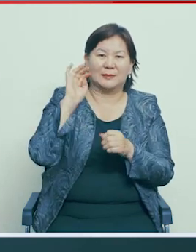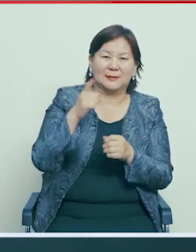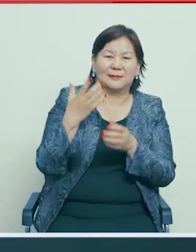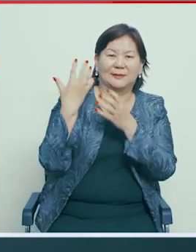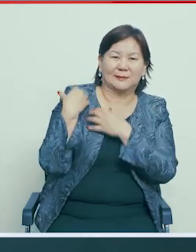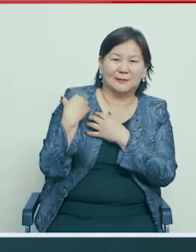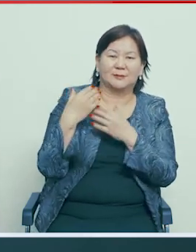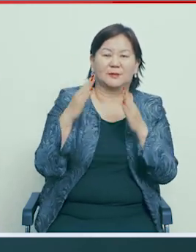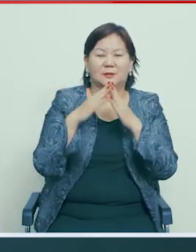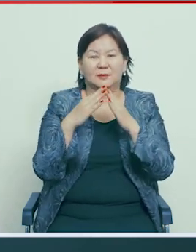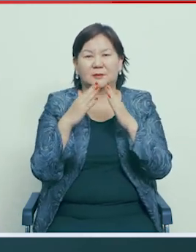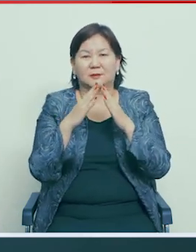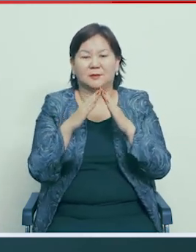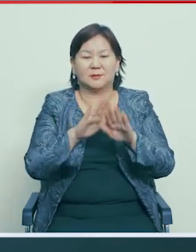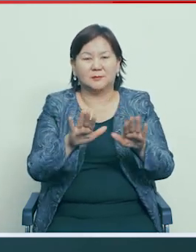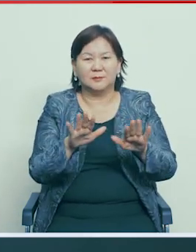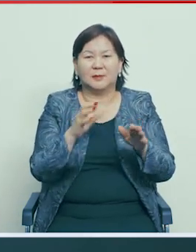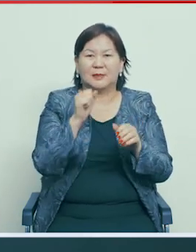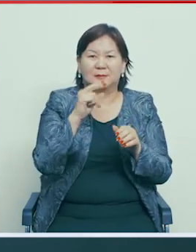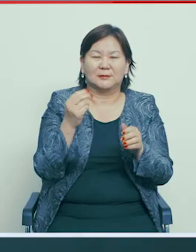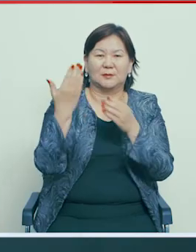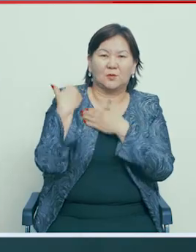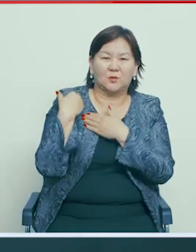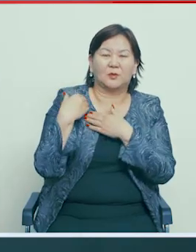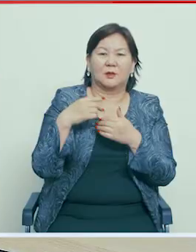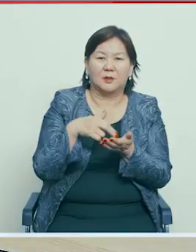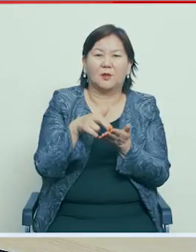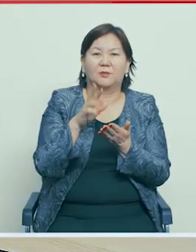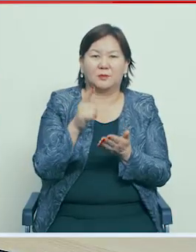бас гэр орныхоо тий ингээд ачааллыг энэ төр ингээд үүрэл ингээд явж идэг.